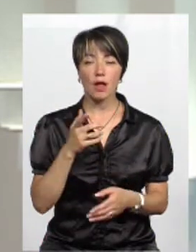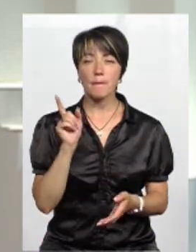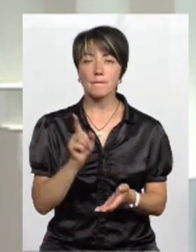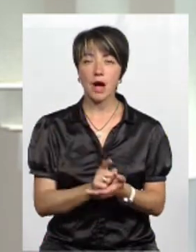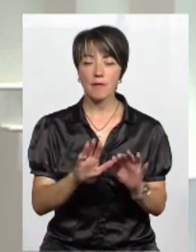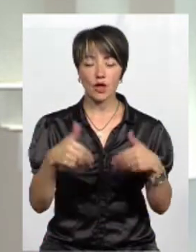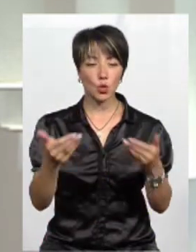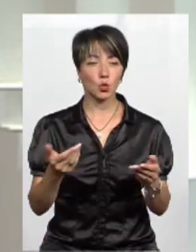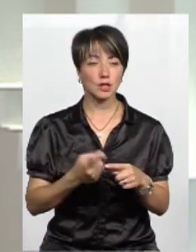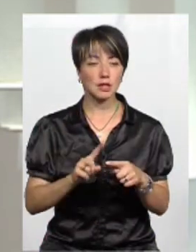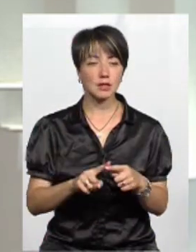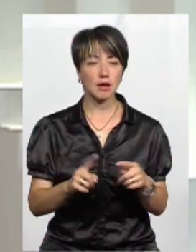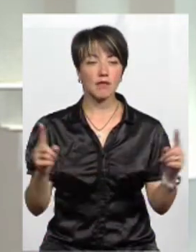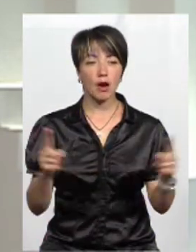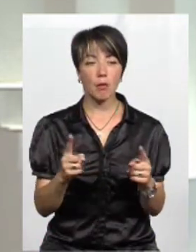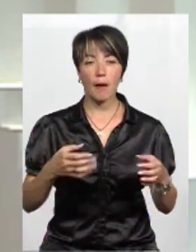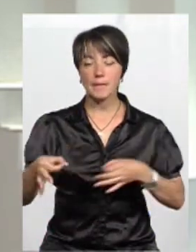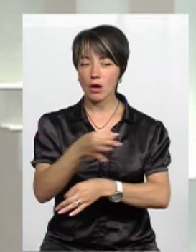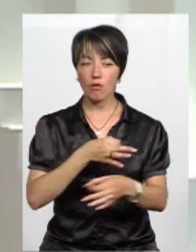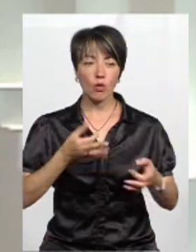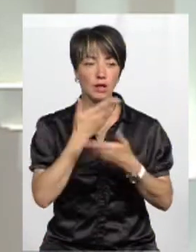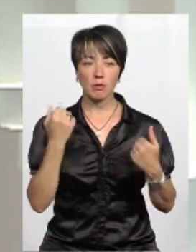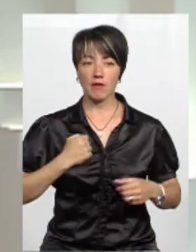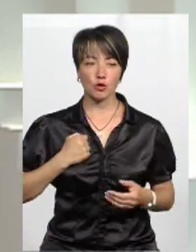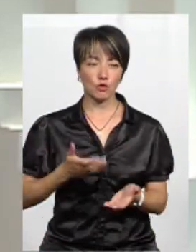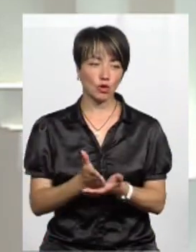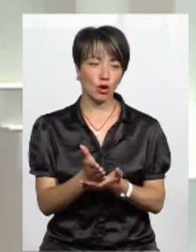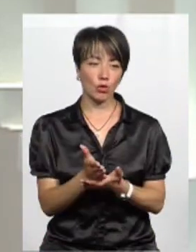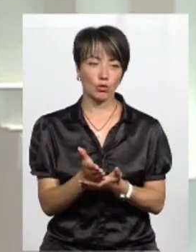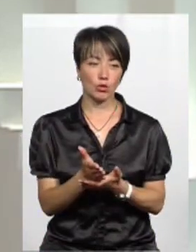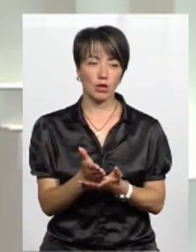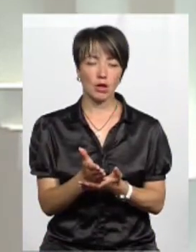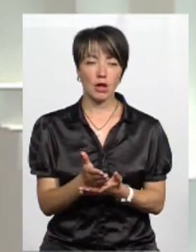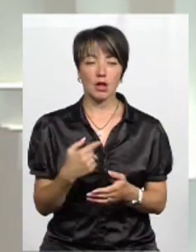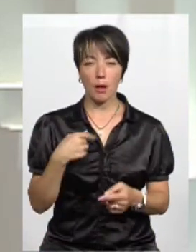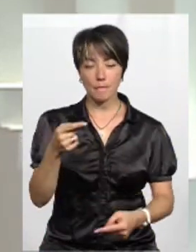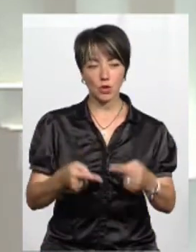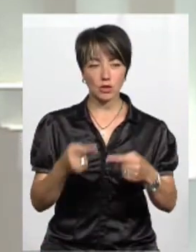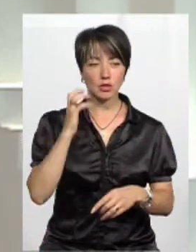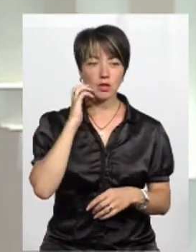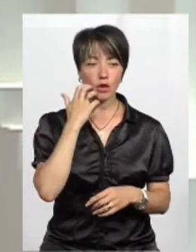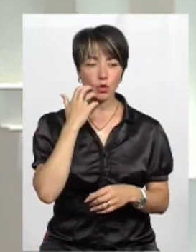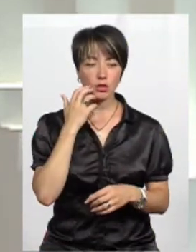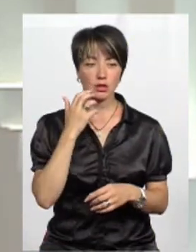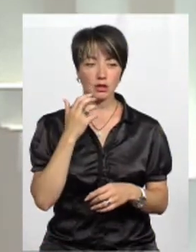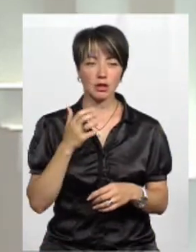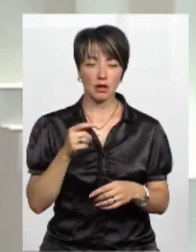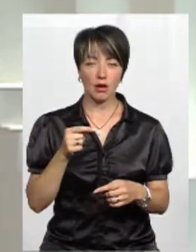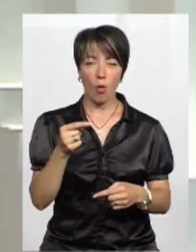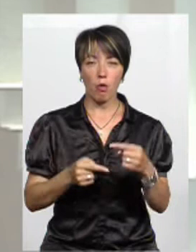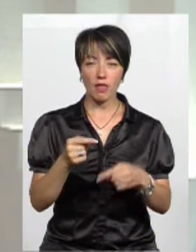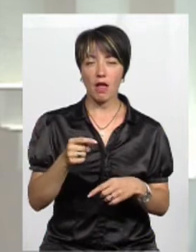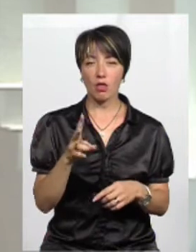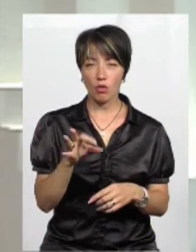маємо виносити це в рамках переговорів. Немає військового шляху тут, тому що нам протистоїть дуже серйозний опонент. Однак